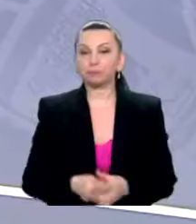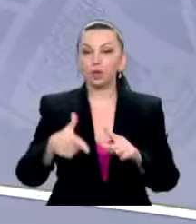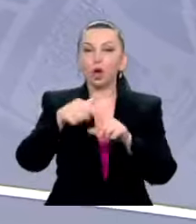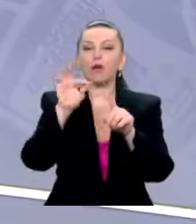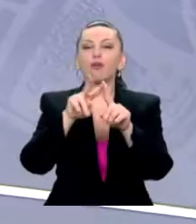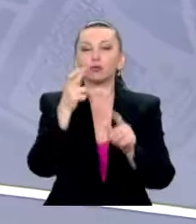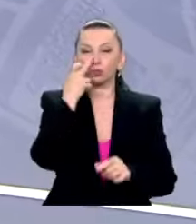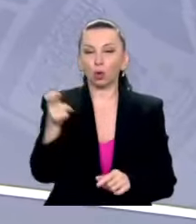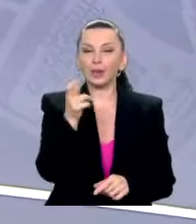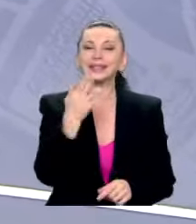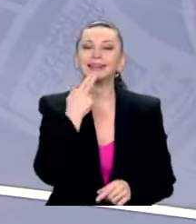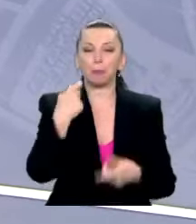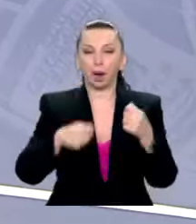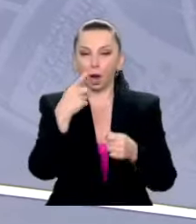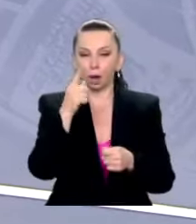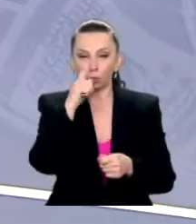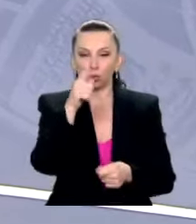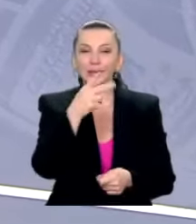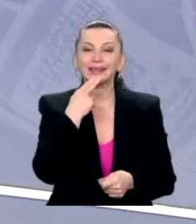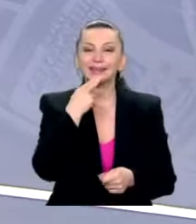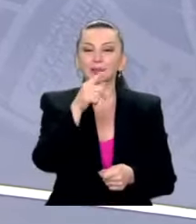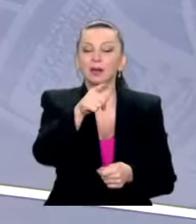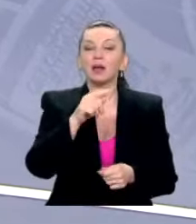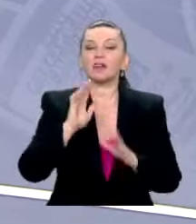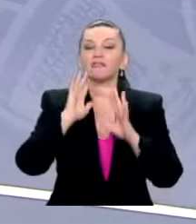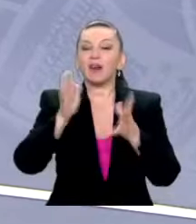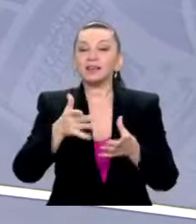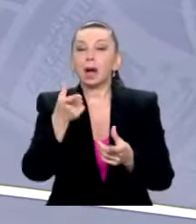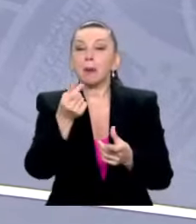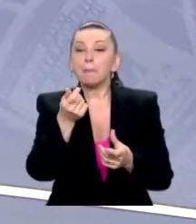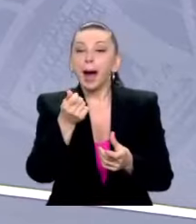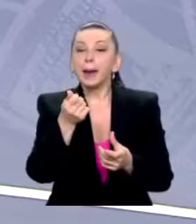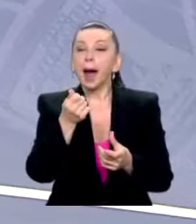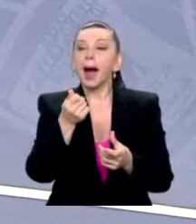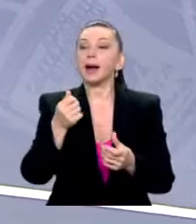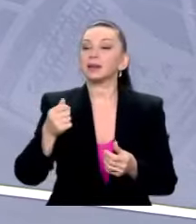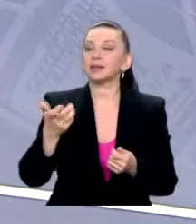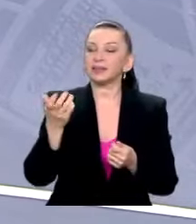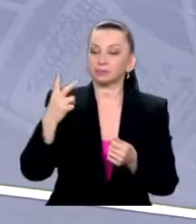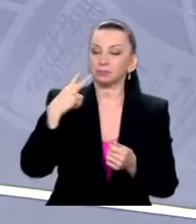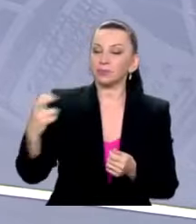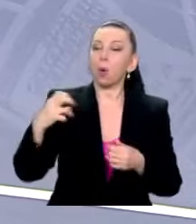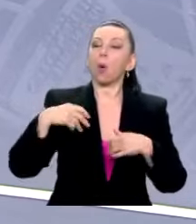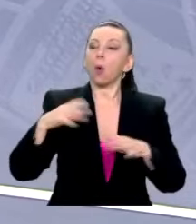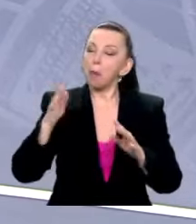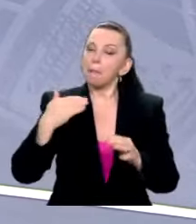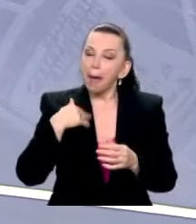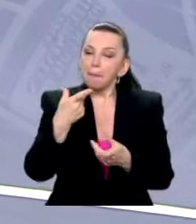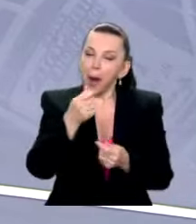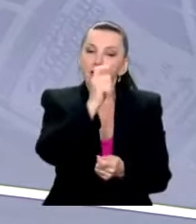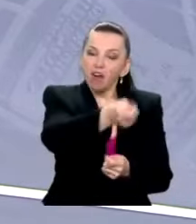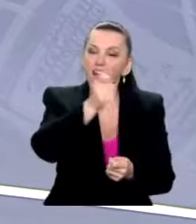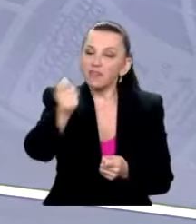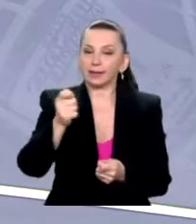Fon vurgunu davasında Seçil Erzan'ın fazladan para istemeseydi herkesin parasını verecektim diye suçladığı eski futbolcu Semih